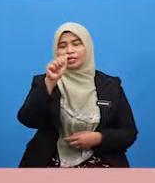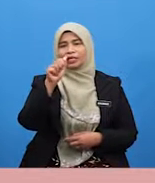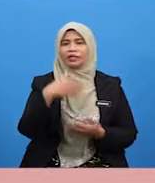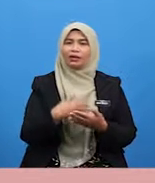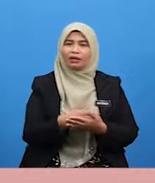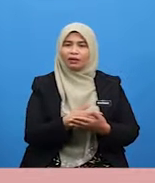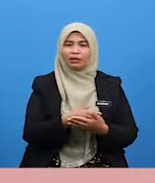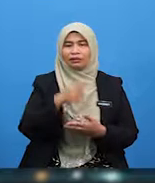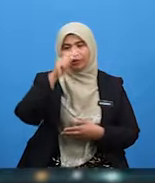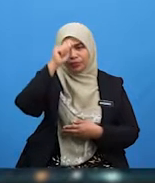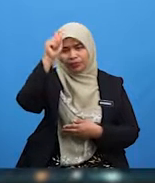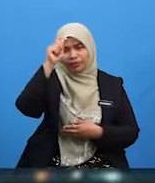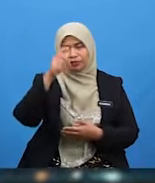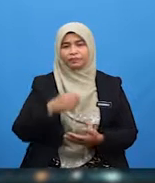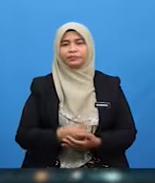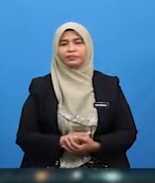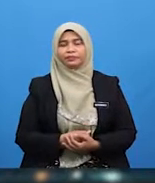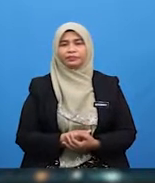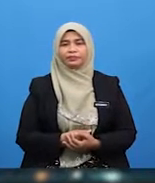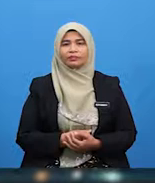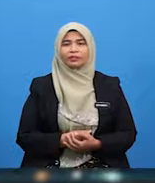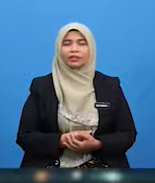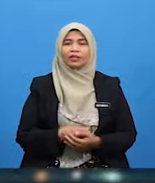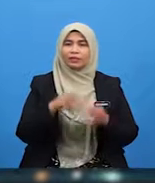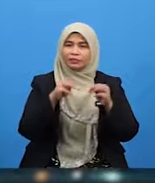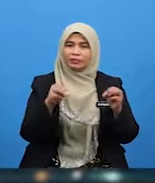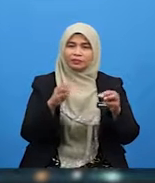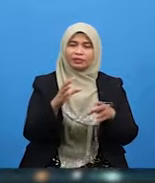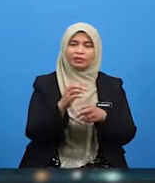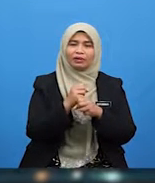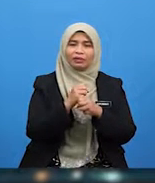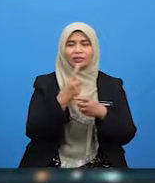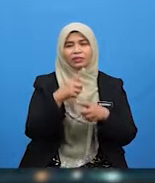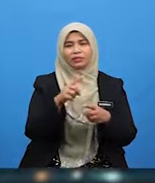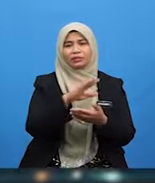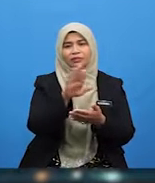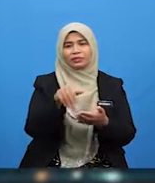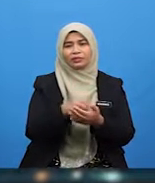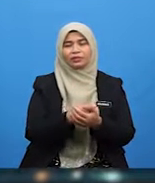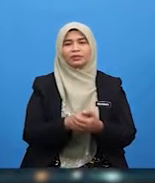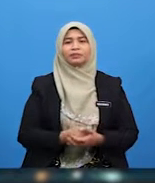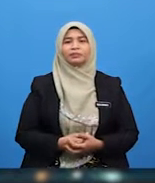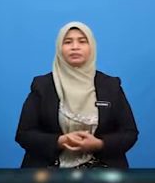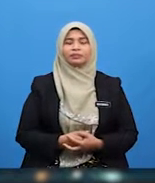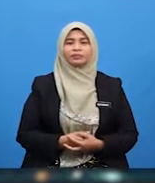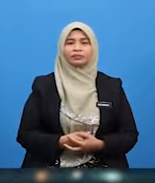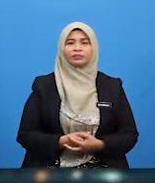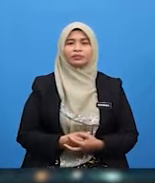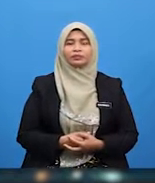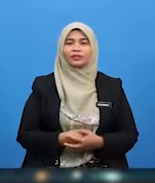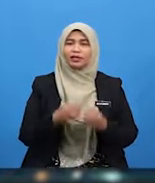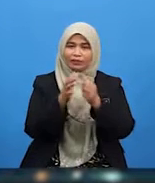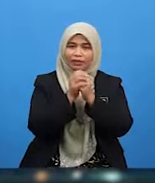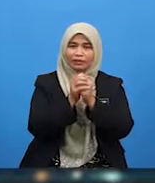anak Tuhan. Alhamdulillah, murid-murid dapat menjawab soalan Ustazah dengan baik sekali.